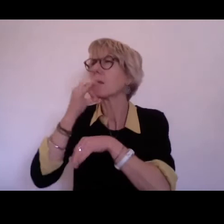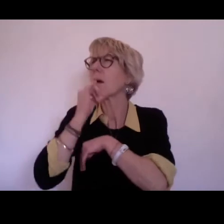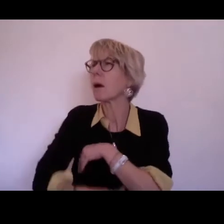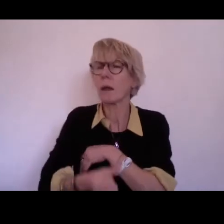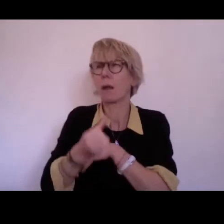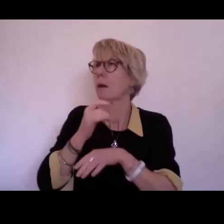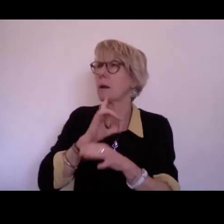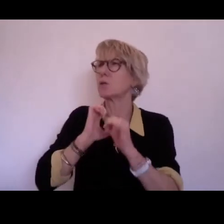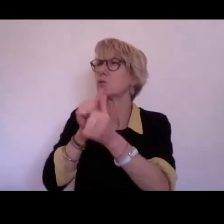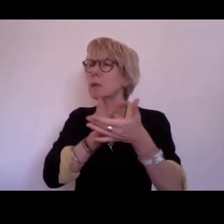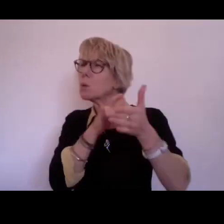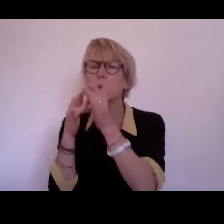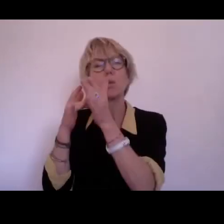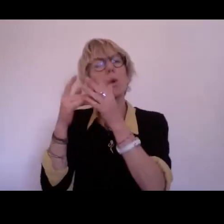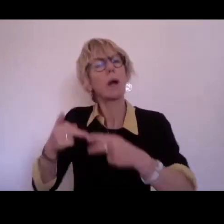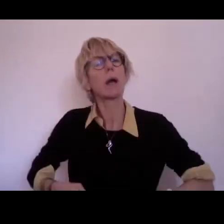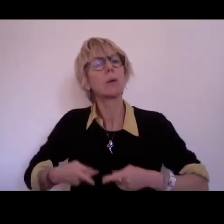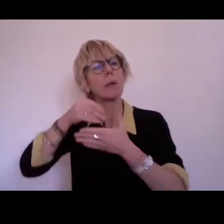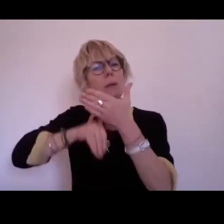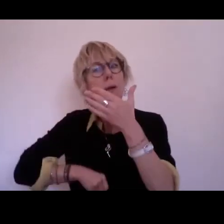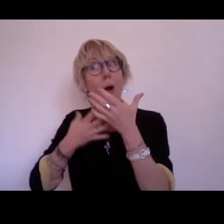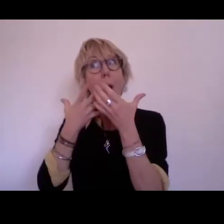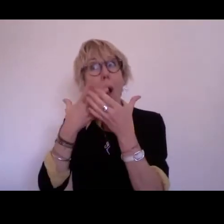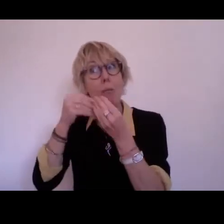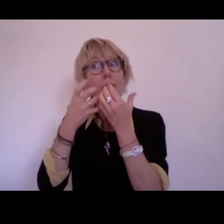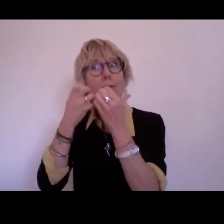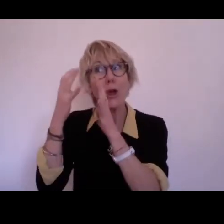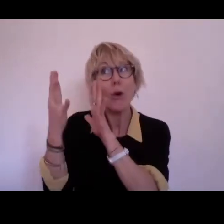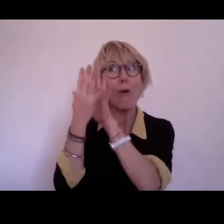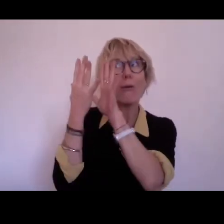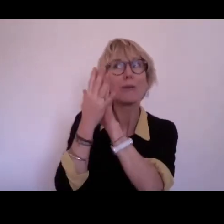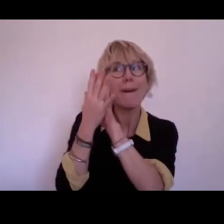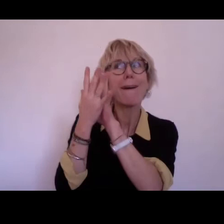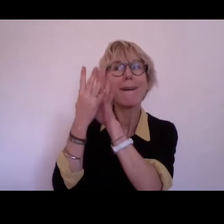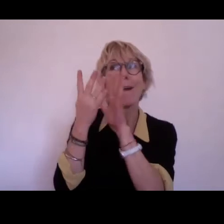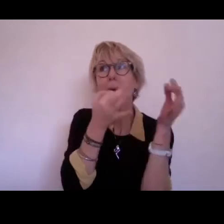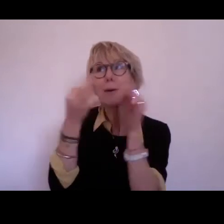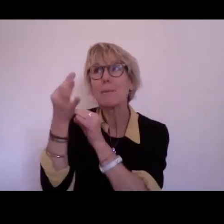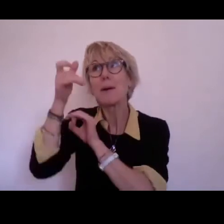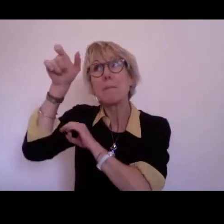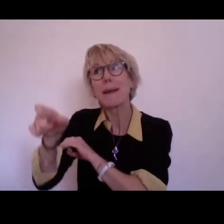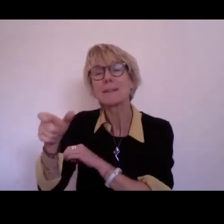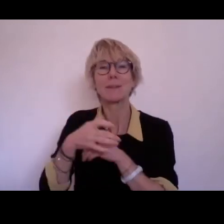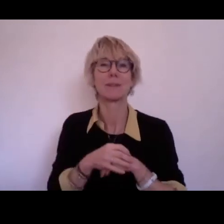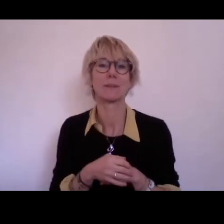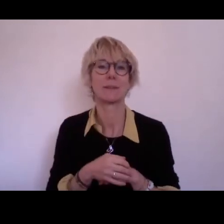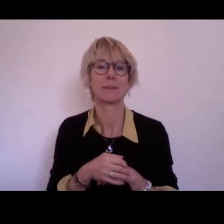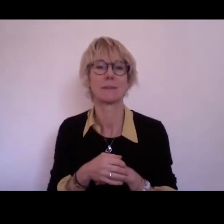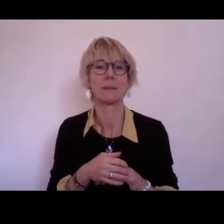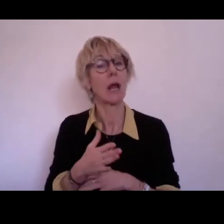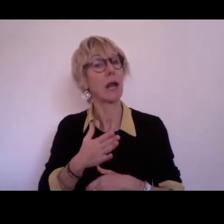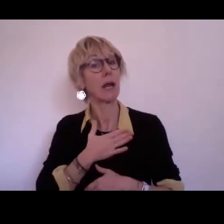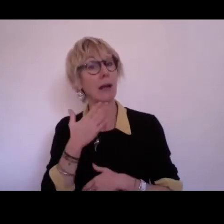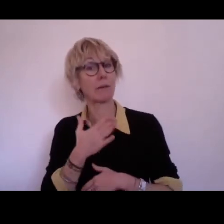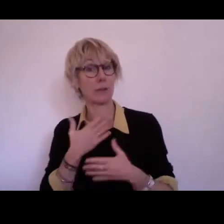disons. Ouais. Et puis, on a envie de retrouver les gens, je trouve. Bien sûr, le grand avantage pour